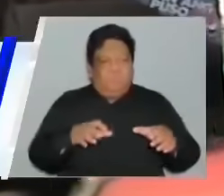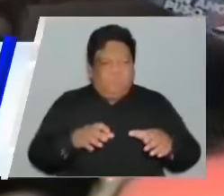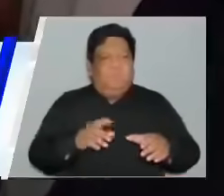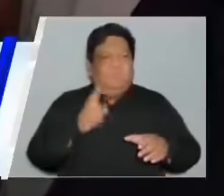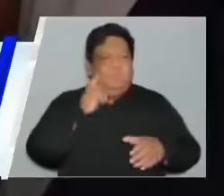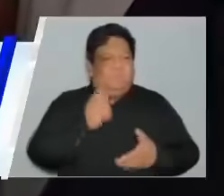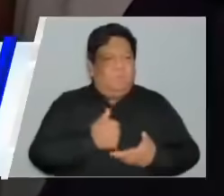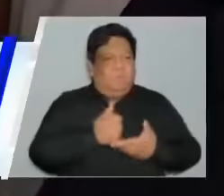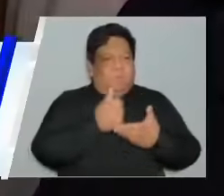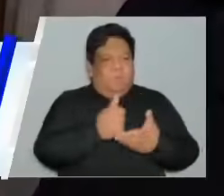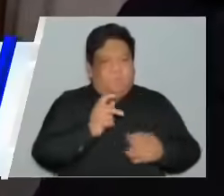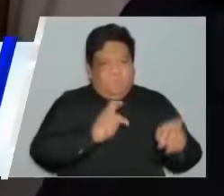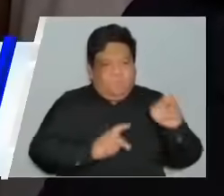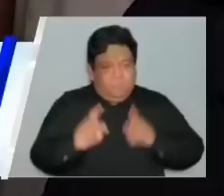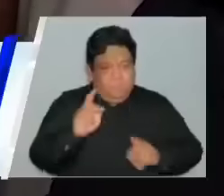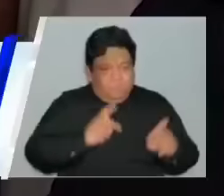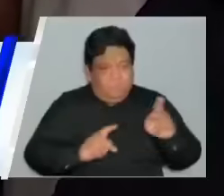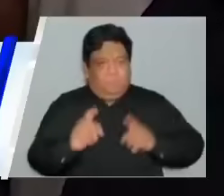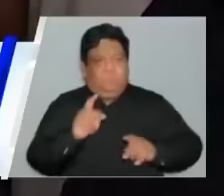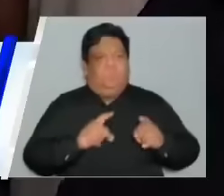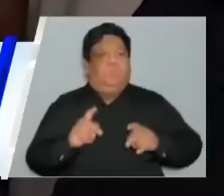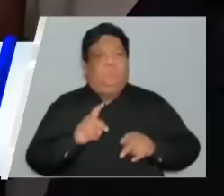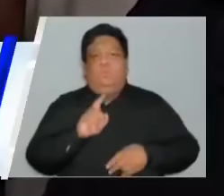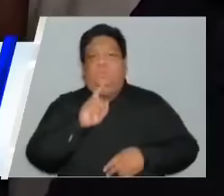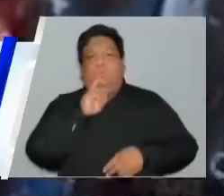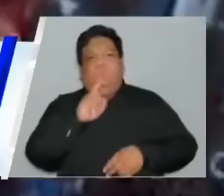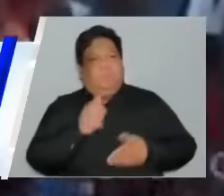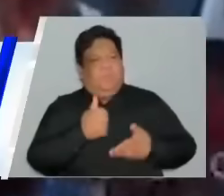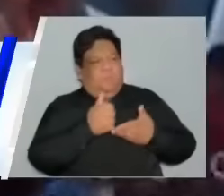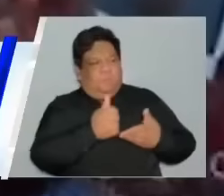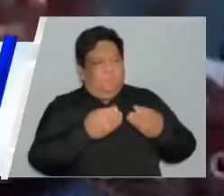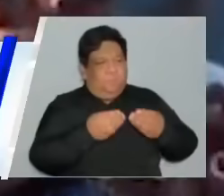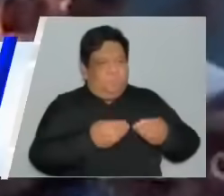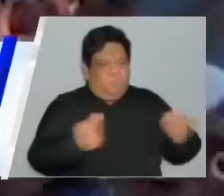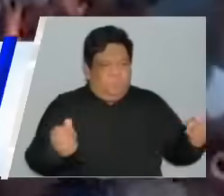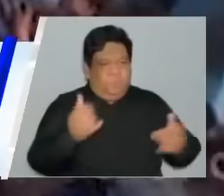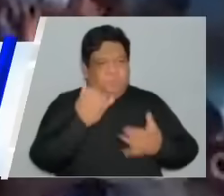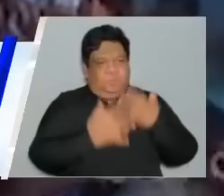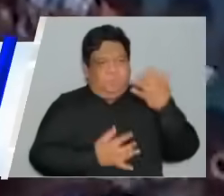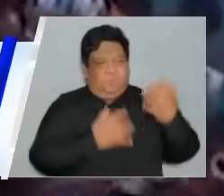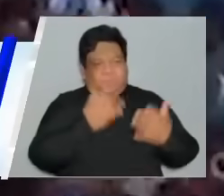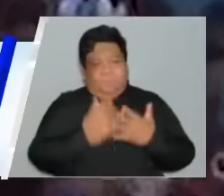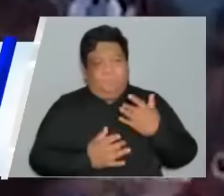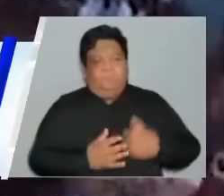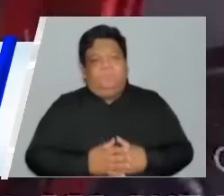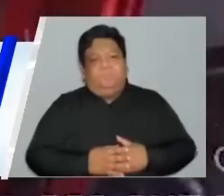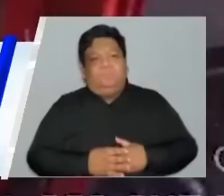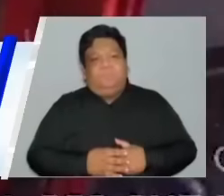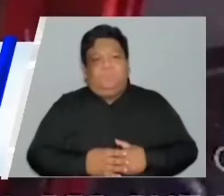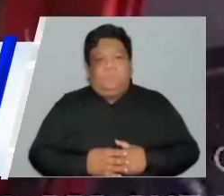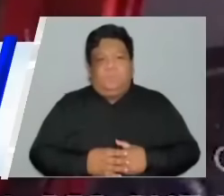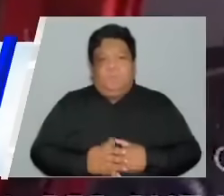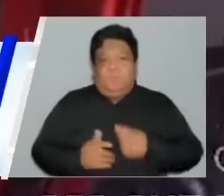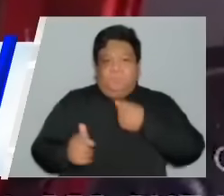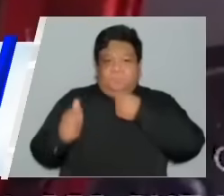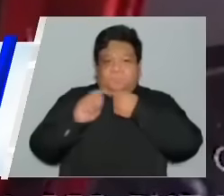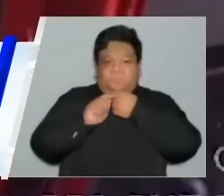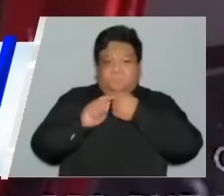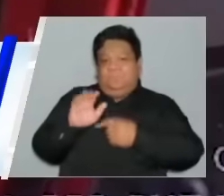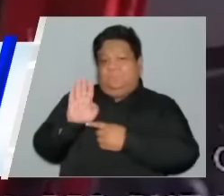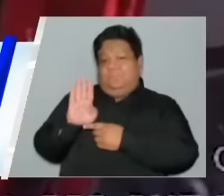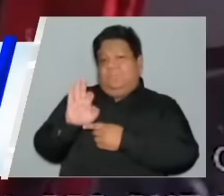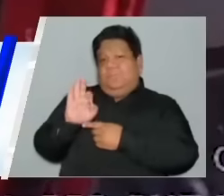na maapula ang mapaminsalang apoy. Ayon sa BFP, wala naman daw napaulat na nasawi sa